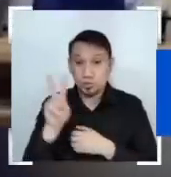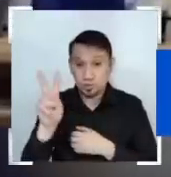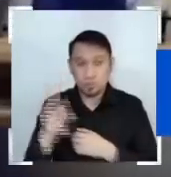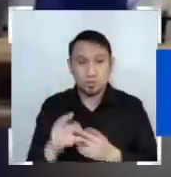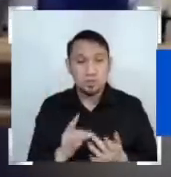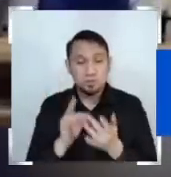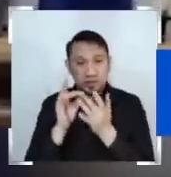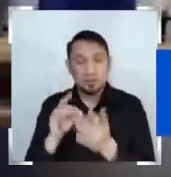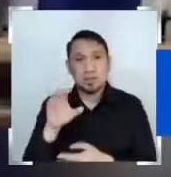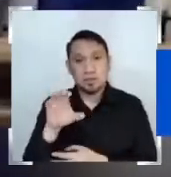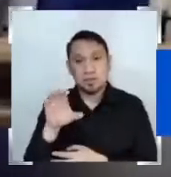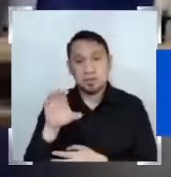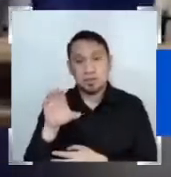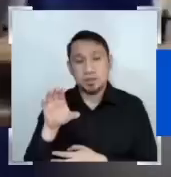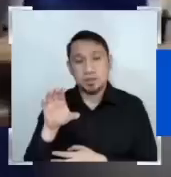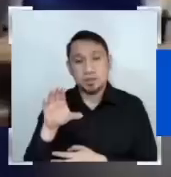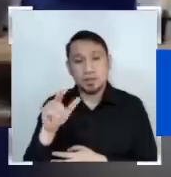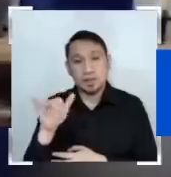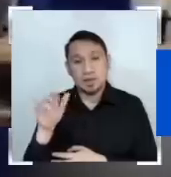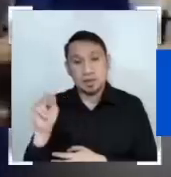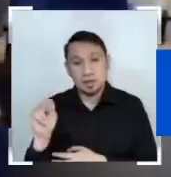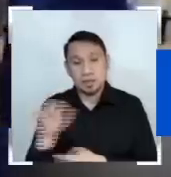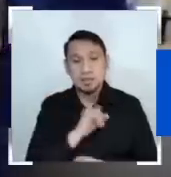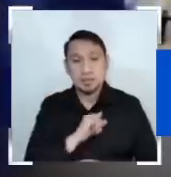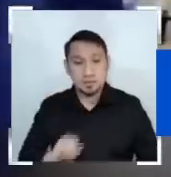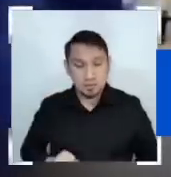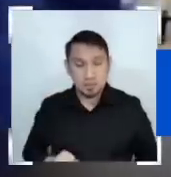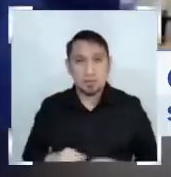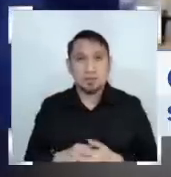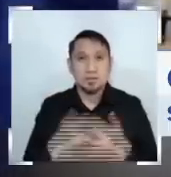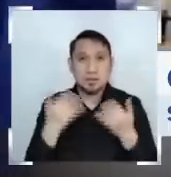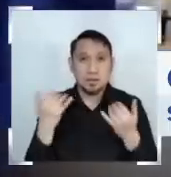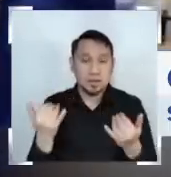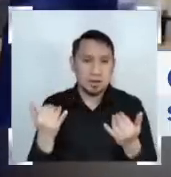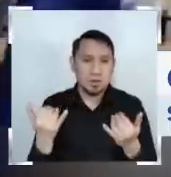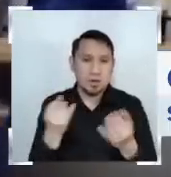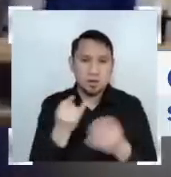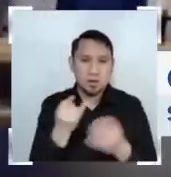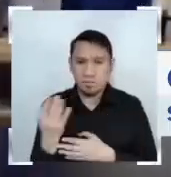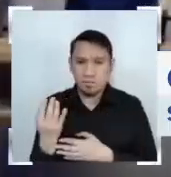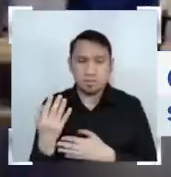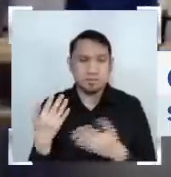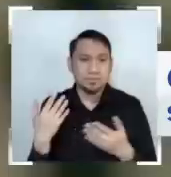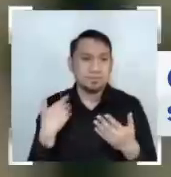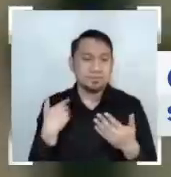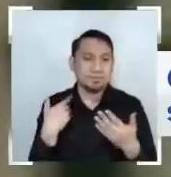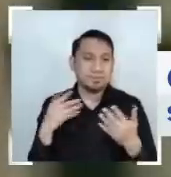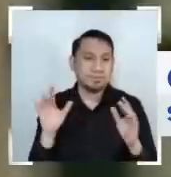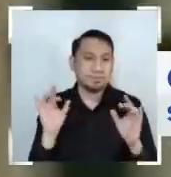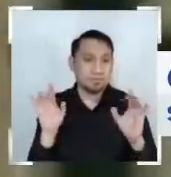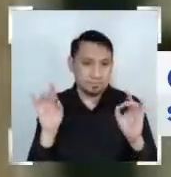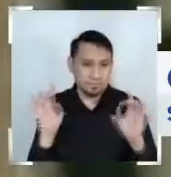Cagayan, Isabela and Nueva Vizcaya, nakapag-exceed na po sila ng kanilang alert and epidemic threshold.